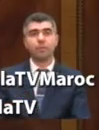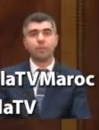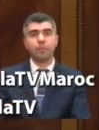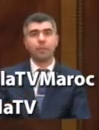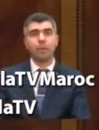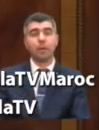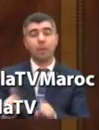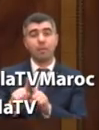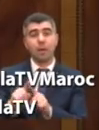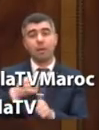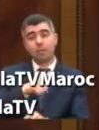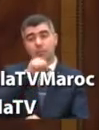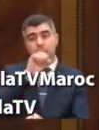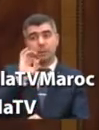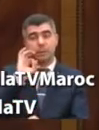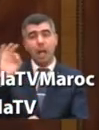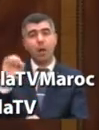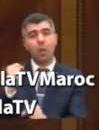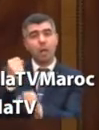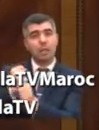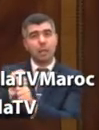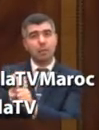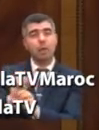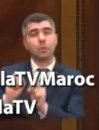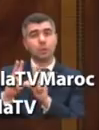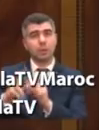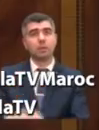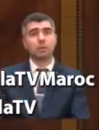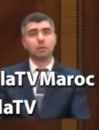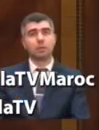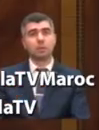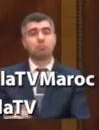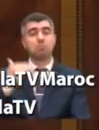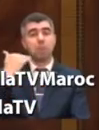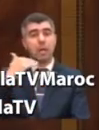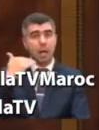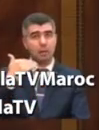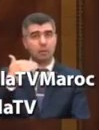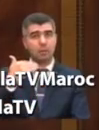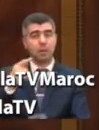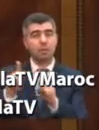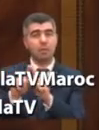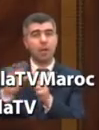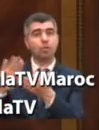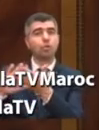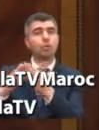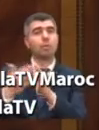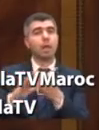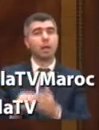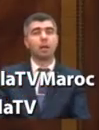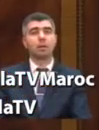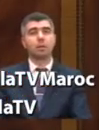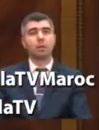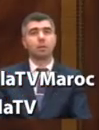واللي بغى يعمل شي حاجة في المنطقة ديالو حنا هذيك مكناس ما هي إلى أسوسياسيون فهمتي عملوا